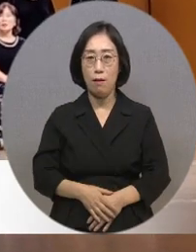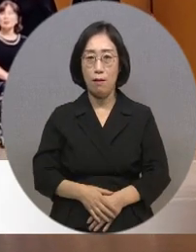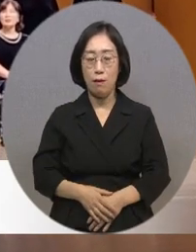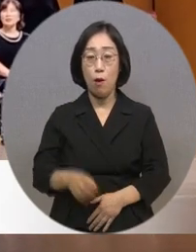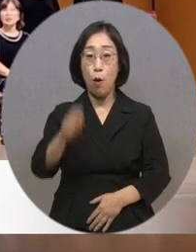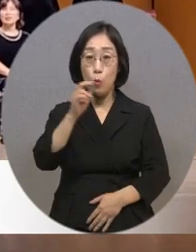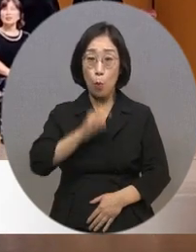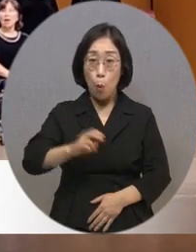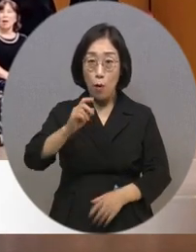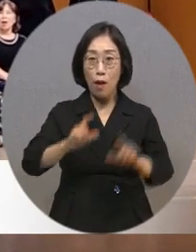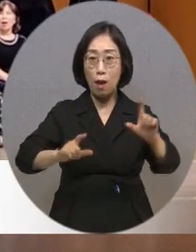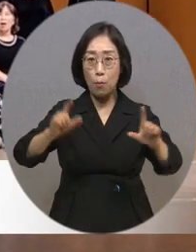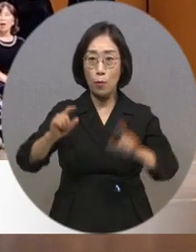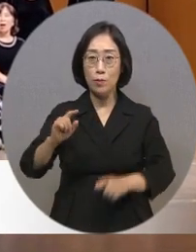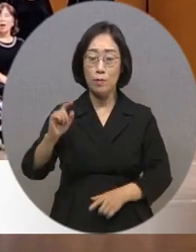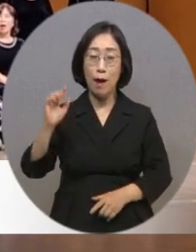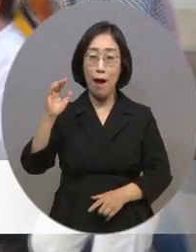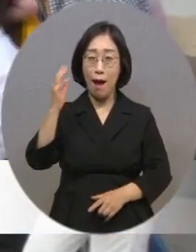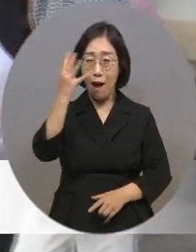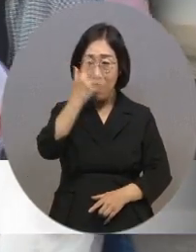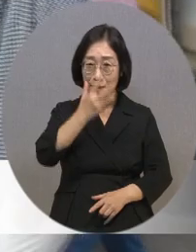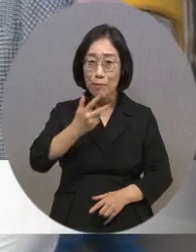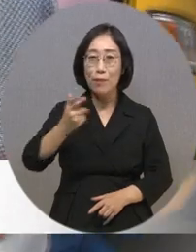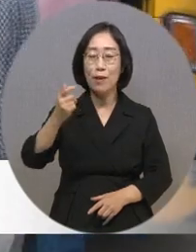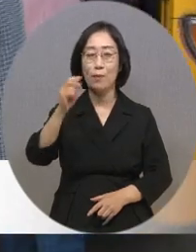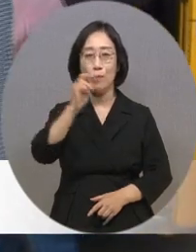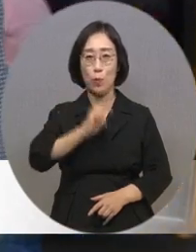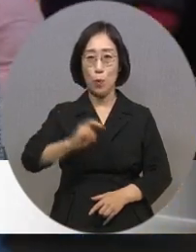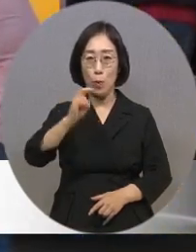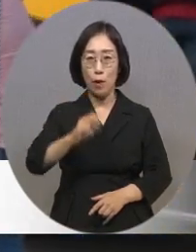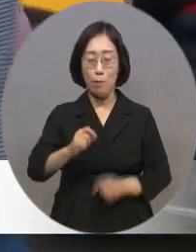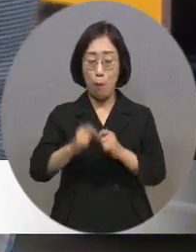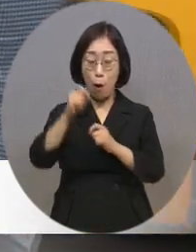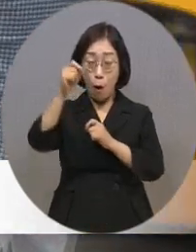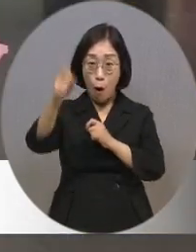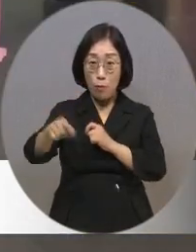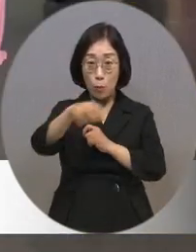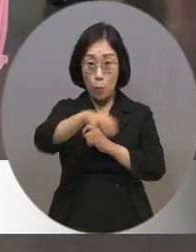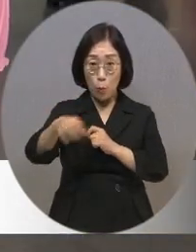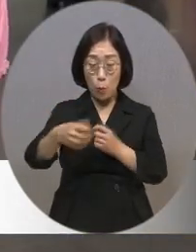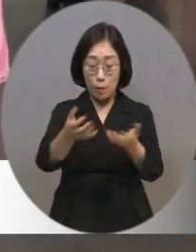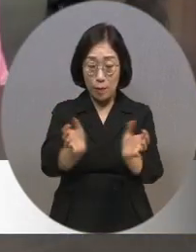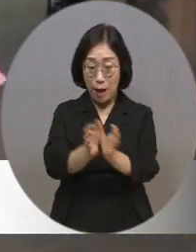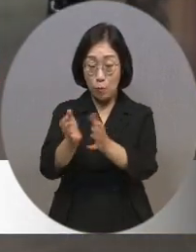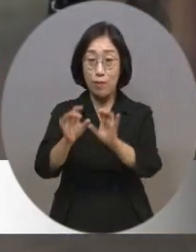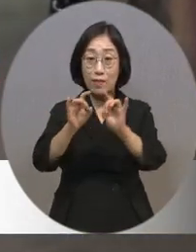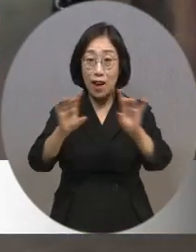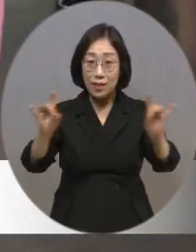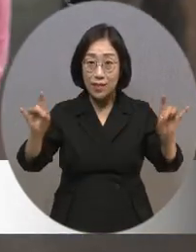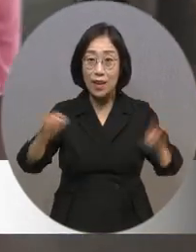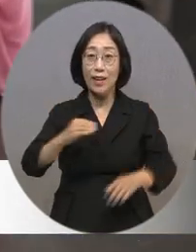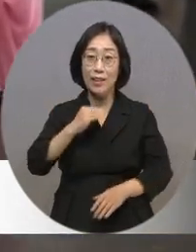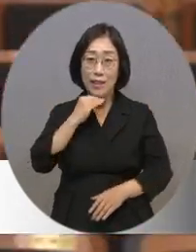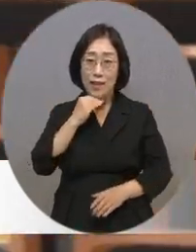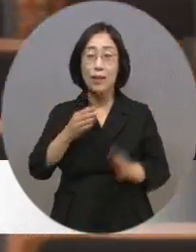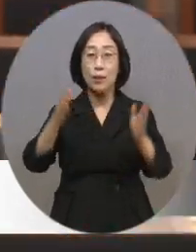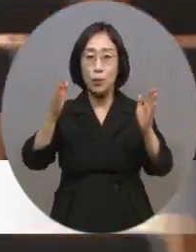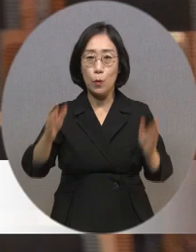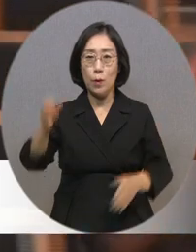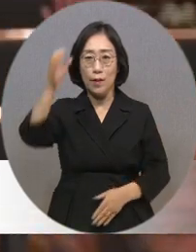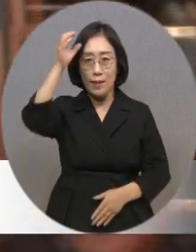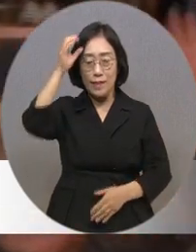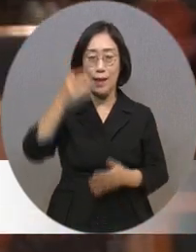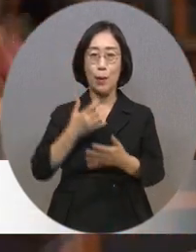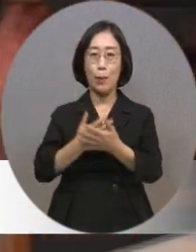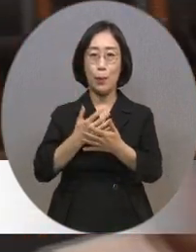당당하고 아름다운 소리로 기쁨을 노래하고 먼 거리에서 달려온 각 지부의 단원들도 기다리는 동안 기대와